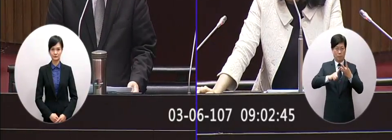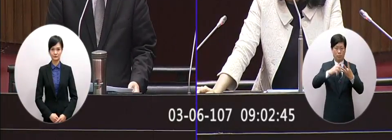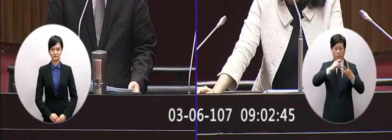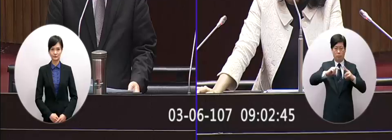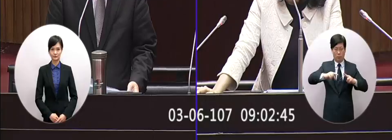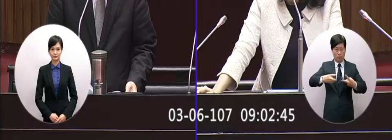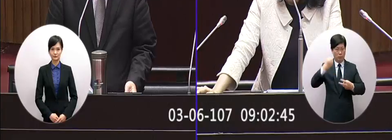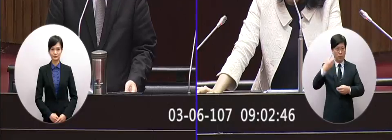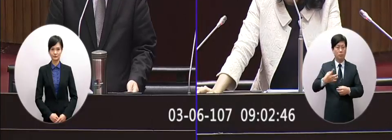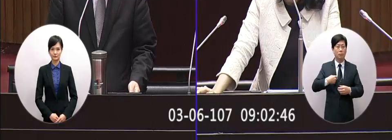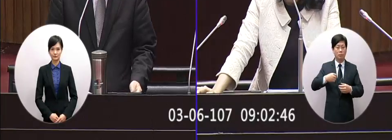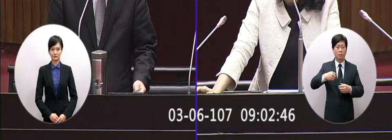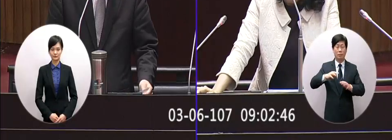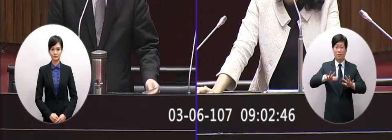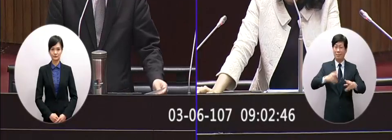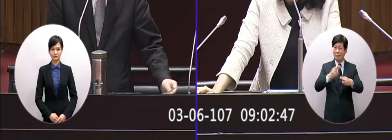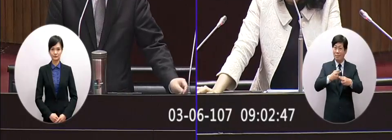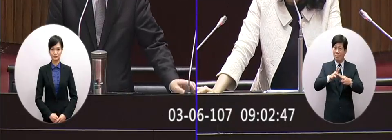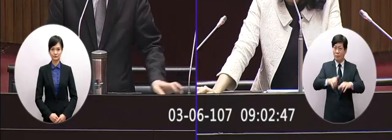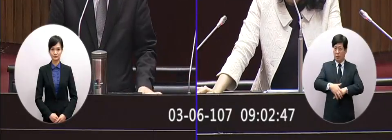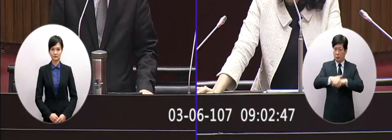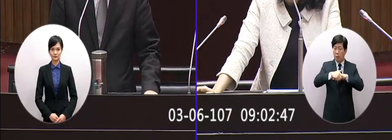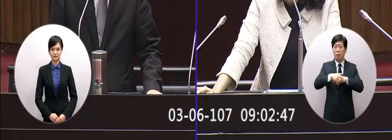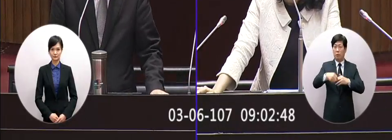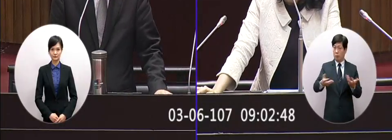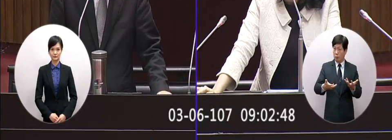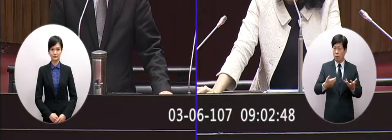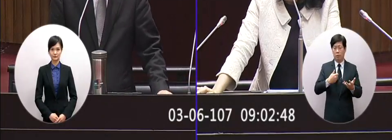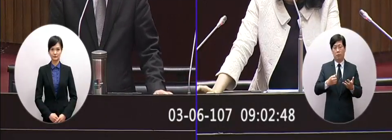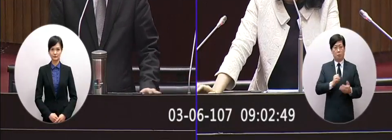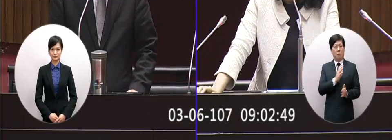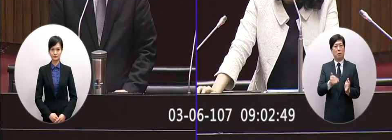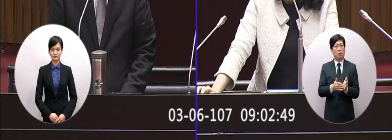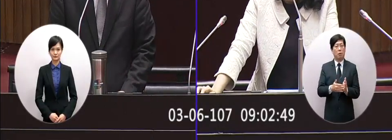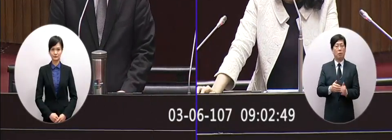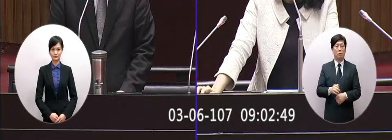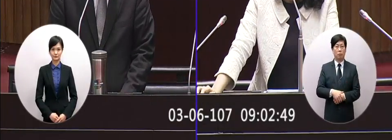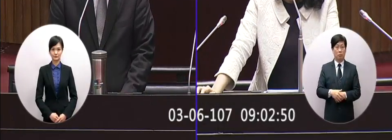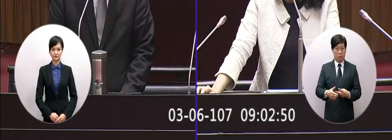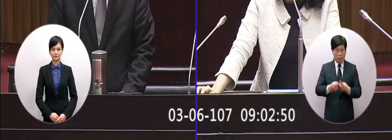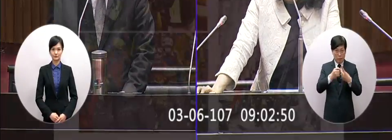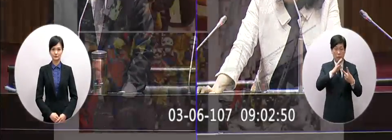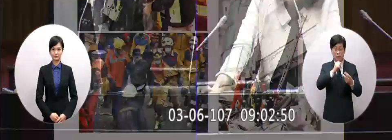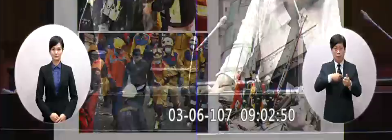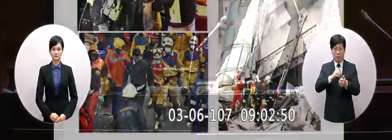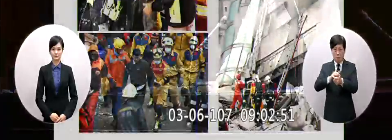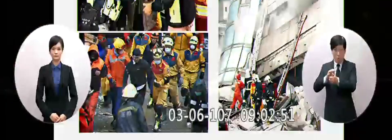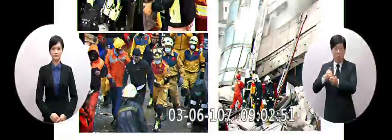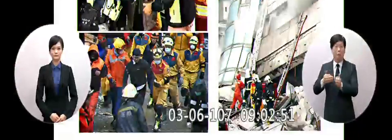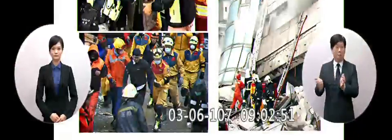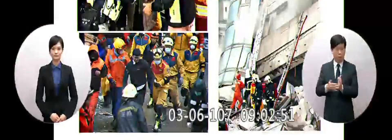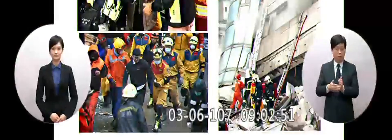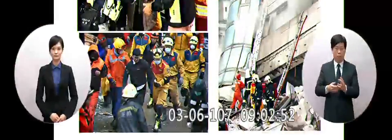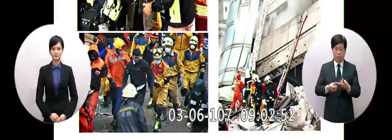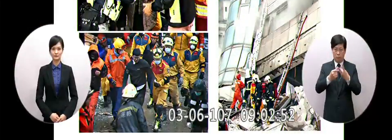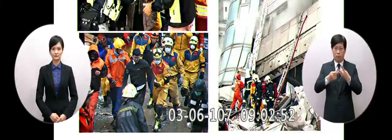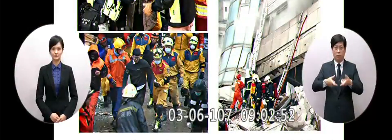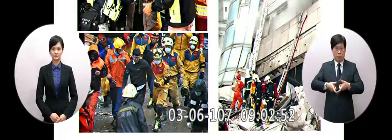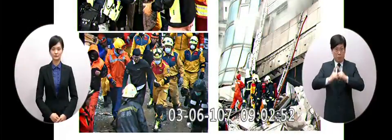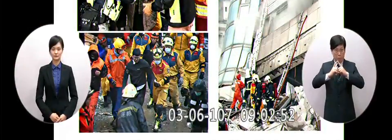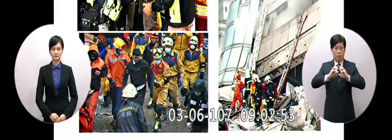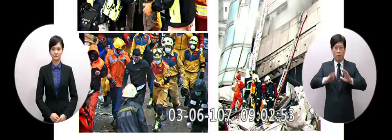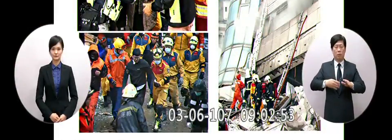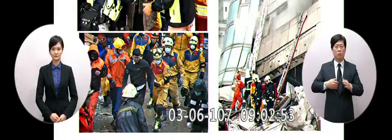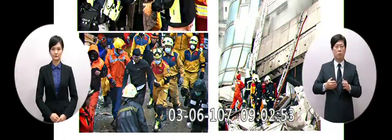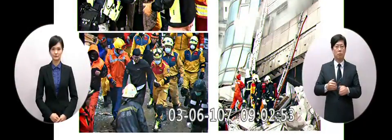建，我相信现在的救人已经告一阶段，罹灾也告一个阶段，复原